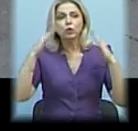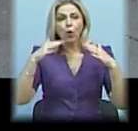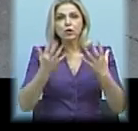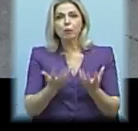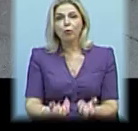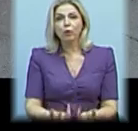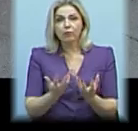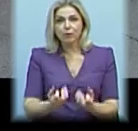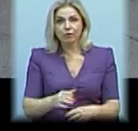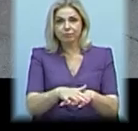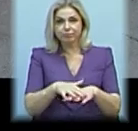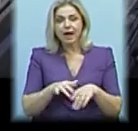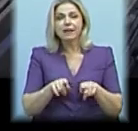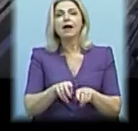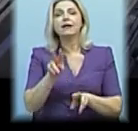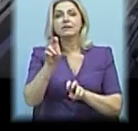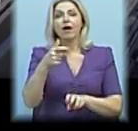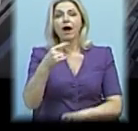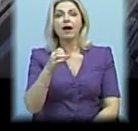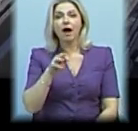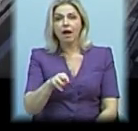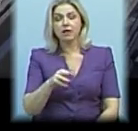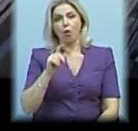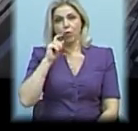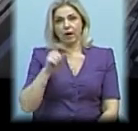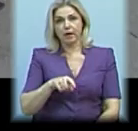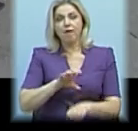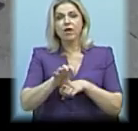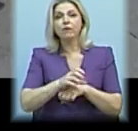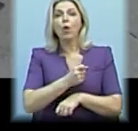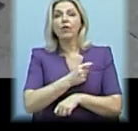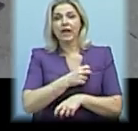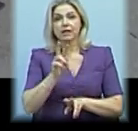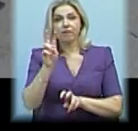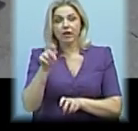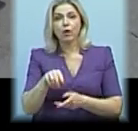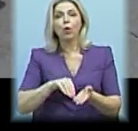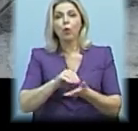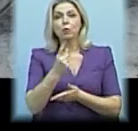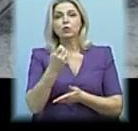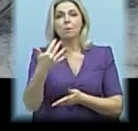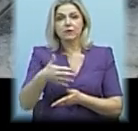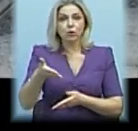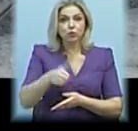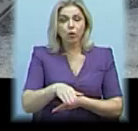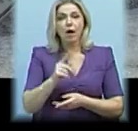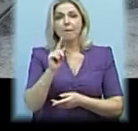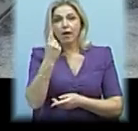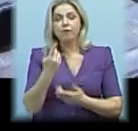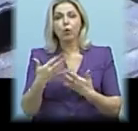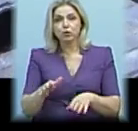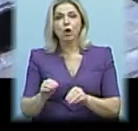Дощоприймачі, а саме так правильно називаються ці грати, вітчизняні. Виготовляє їх одеська фірма. Закупили їх 150. Перша партія